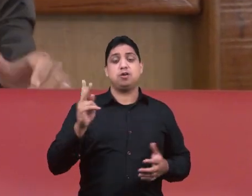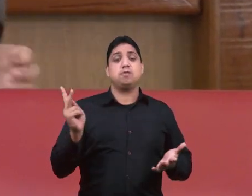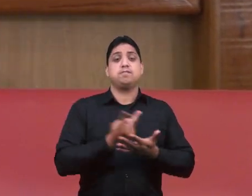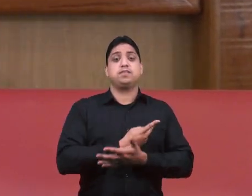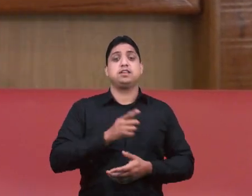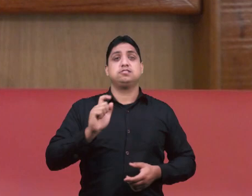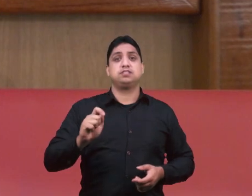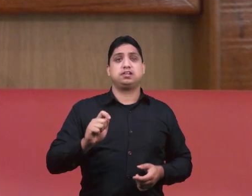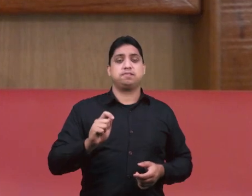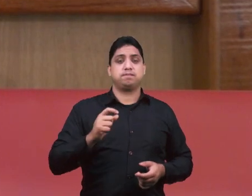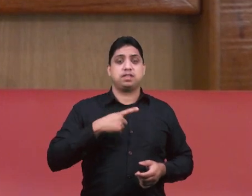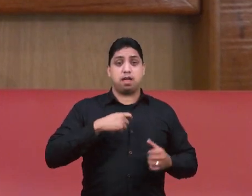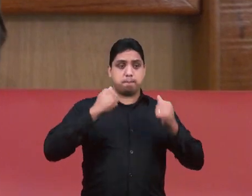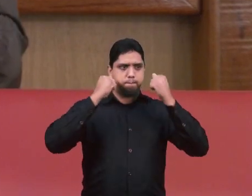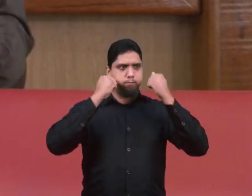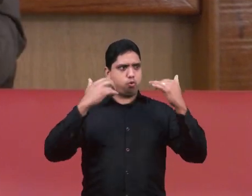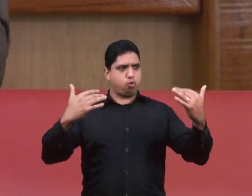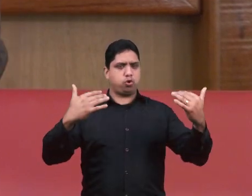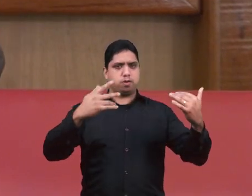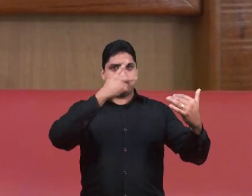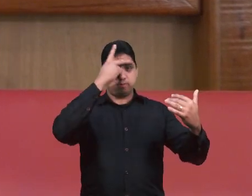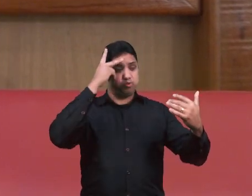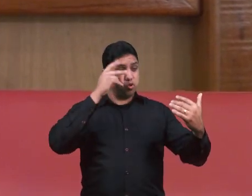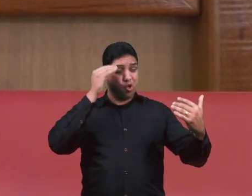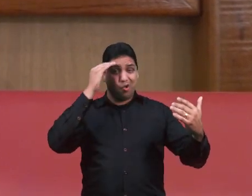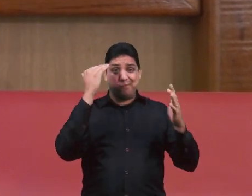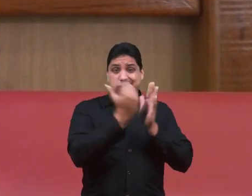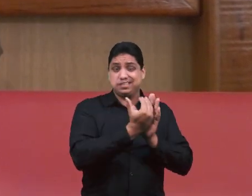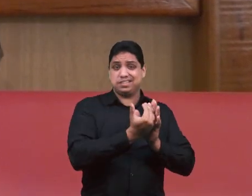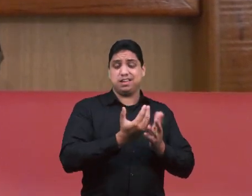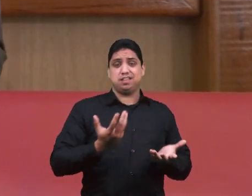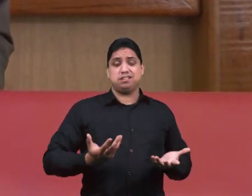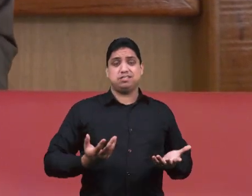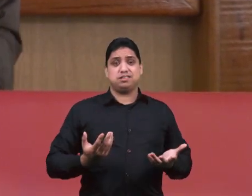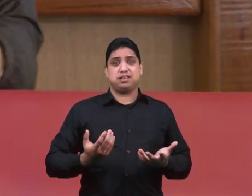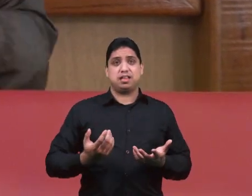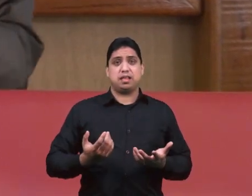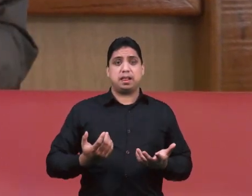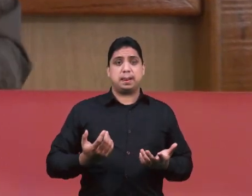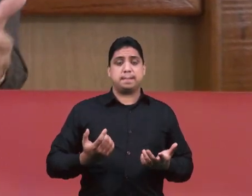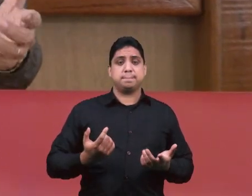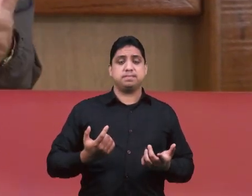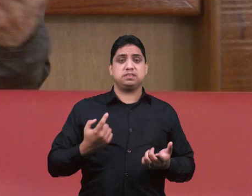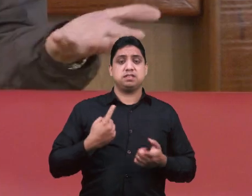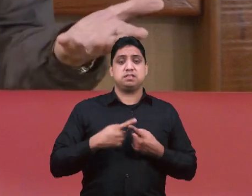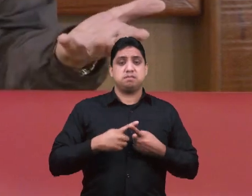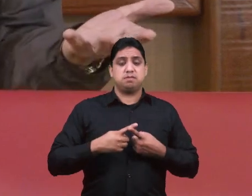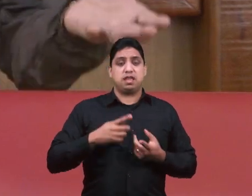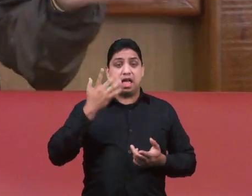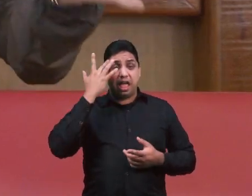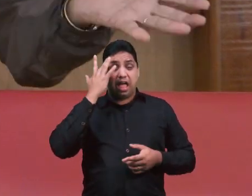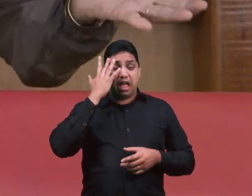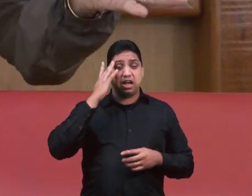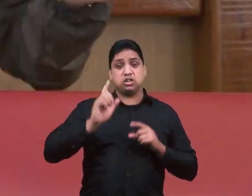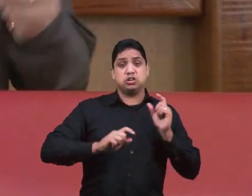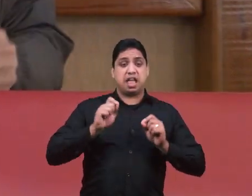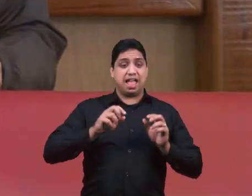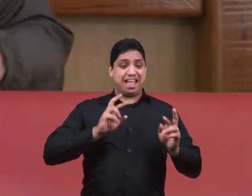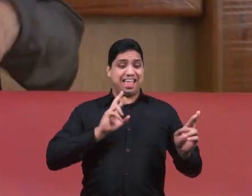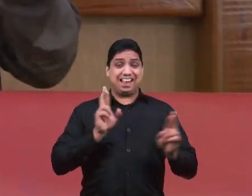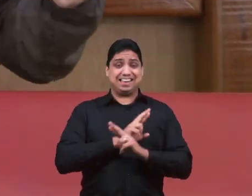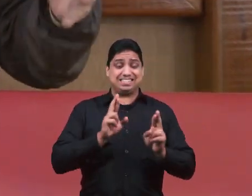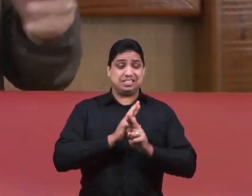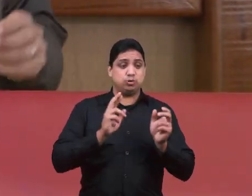foule. Et les gens, elles perdent leur rapport avec Dieu, ils commencent à avoir un rapport avec